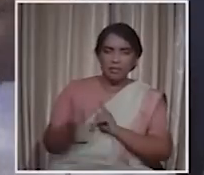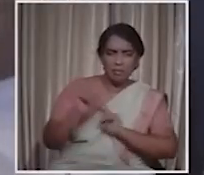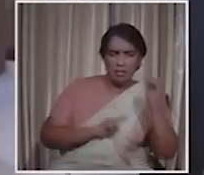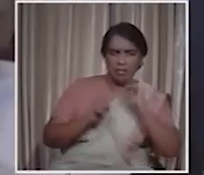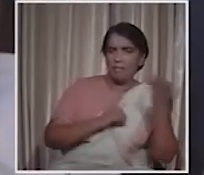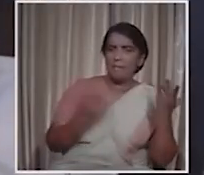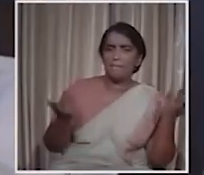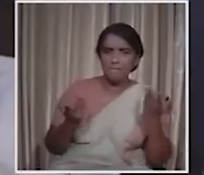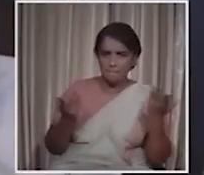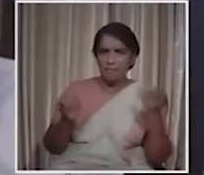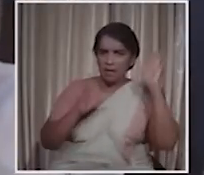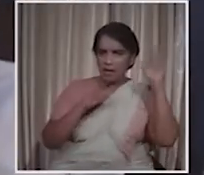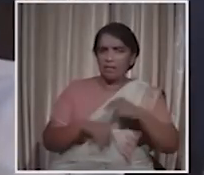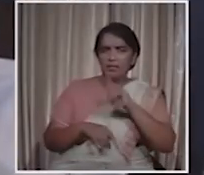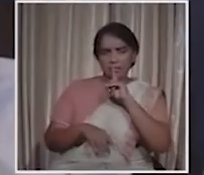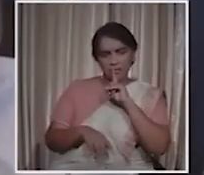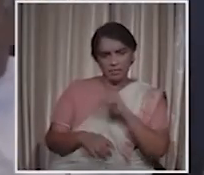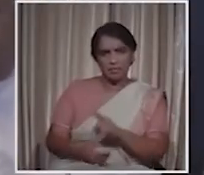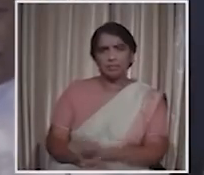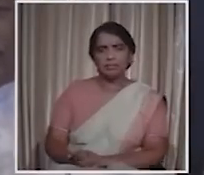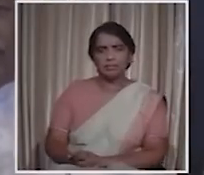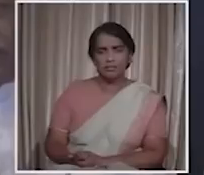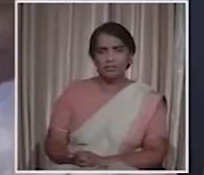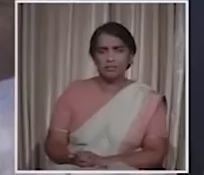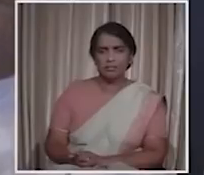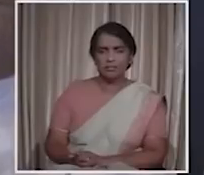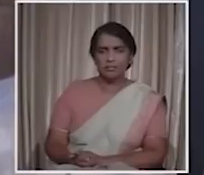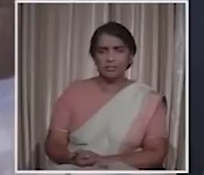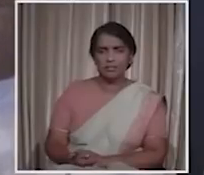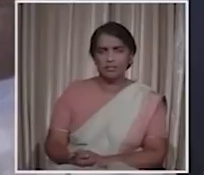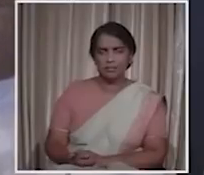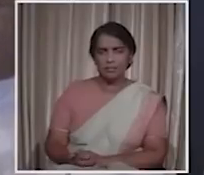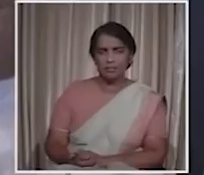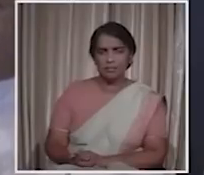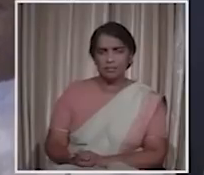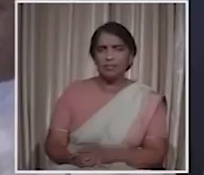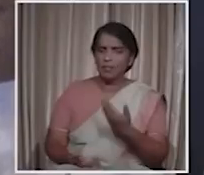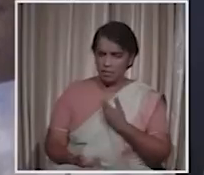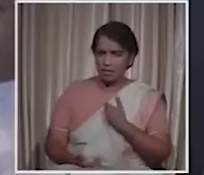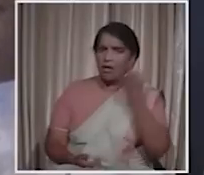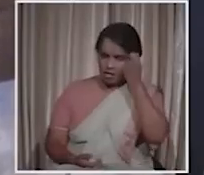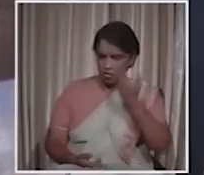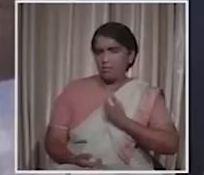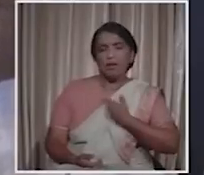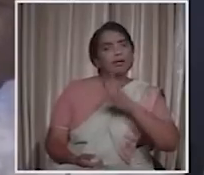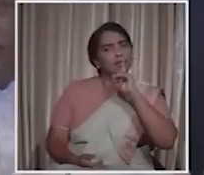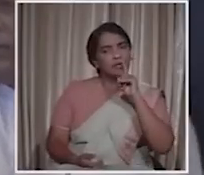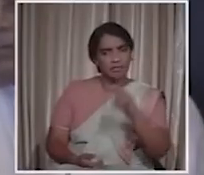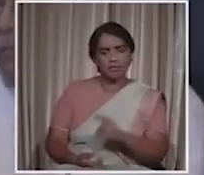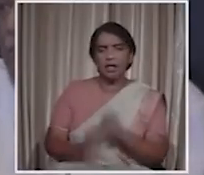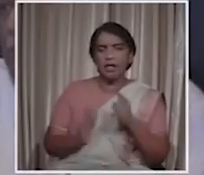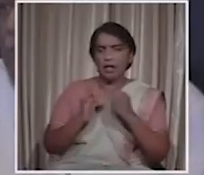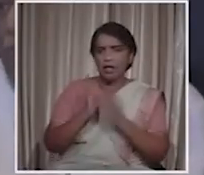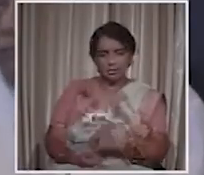බෑනේ. මේක ඇවිල්ලා කියන්න මේකෙන් ඇවිල්ලා කියන්න මේ අපි අපේ මේක අදහස් මේව. IMF